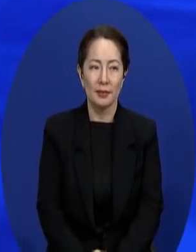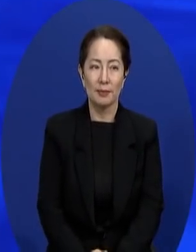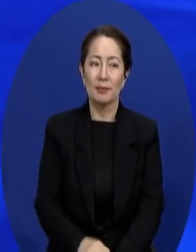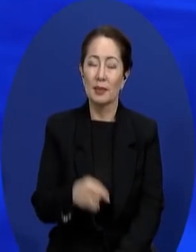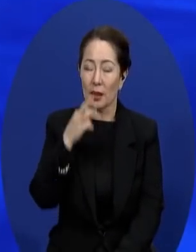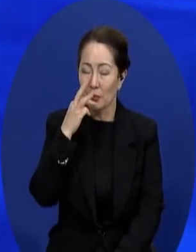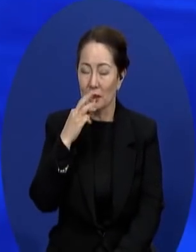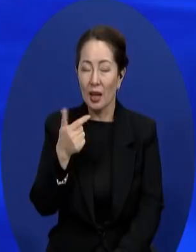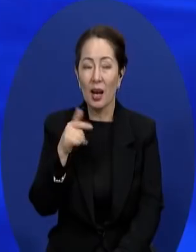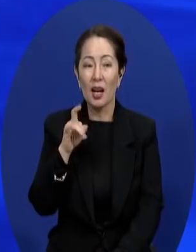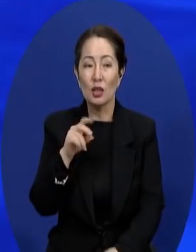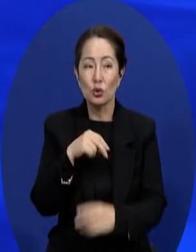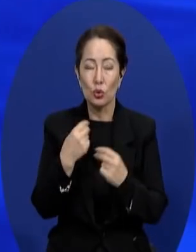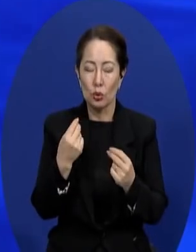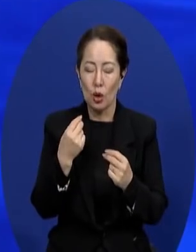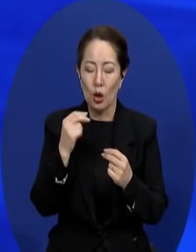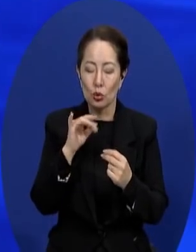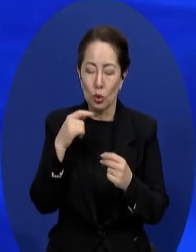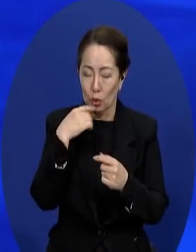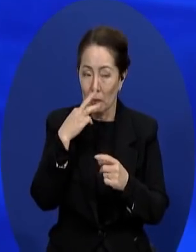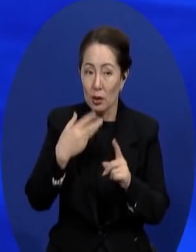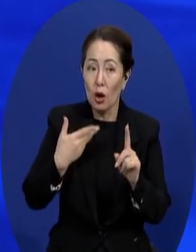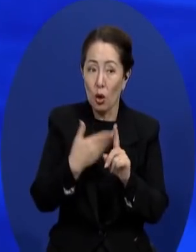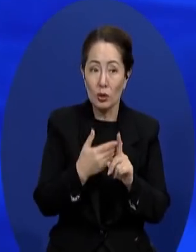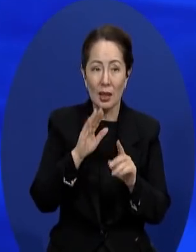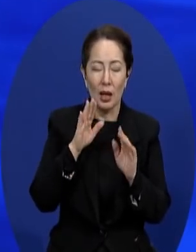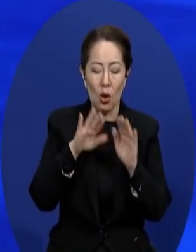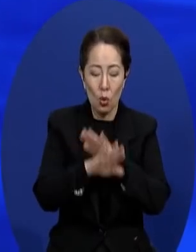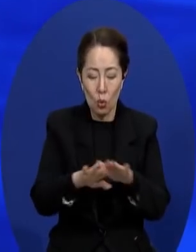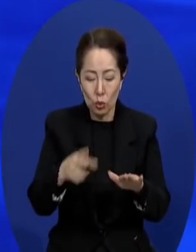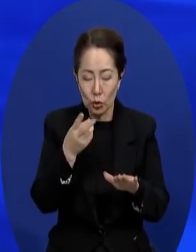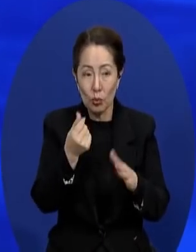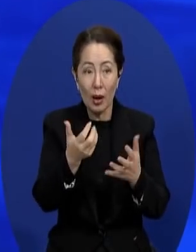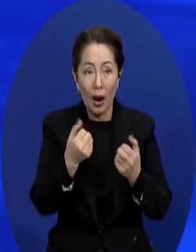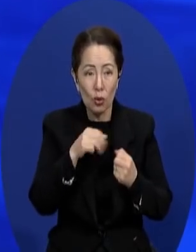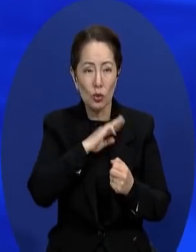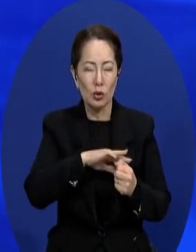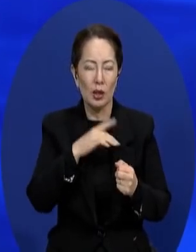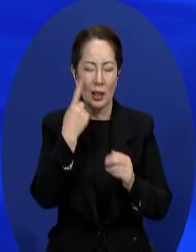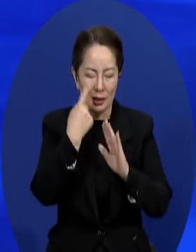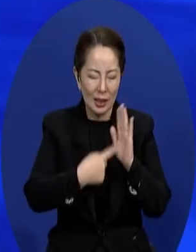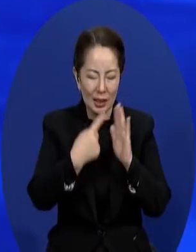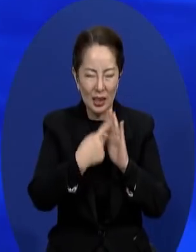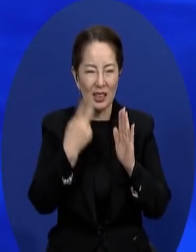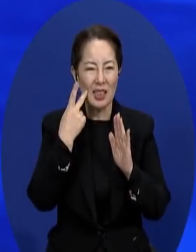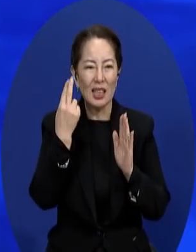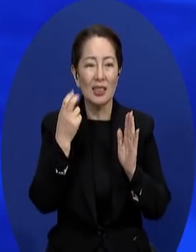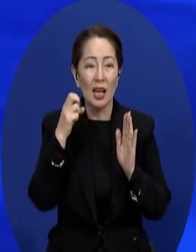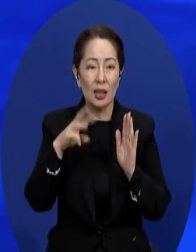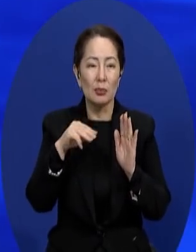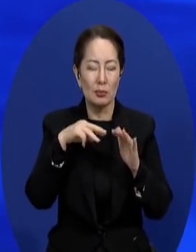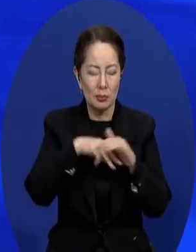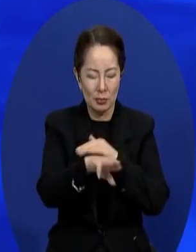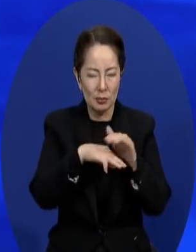За мэдээллийг гэрэл чулуун таа хөндөргөлөө дараагийн мэдээ танилцуулъя. Хүүхдийн мөнгө авахын тулд сар бүр цахимаар хүсэлт хилгээх журам хэрэгжгээр яригдж байсан. Тэгвэл засгийн